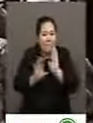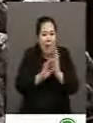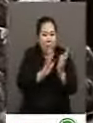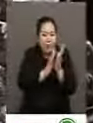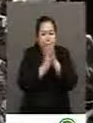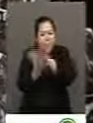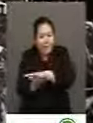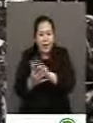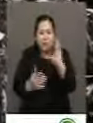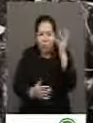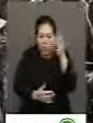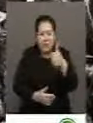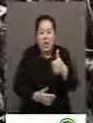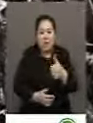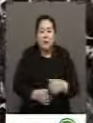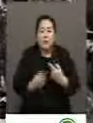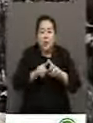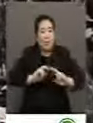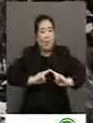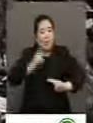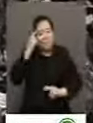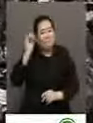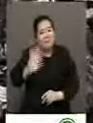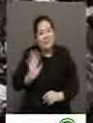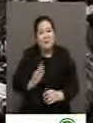โลกได้แต่เขาเองกลับไม่คิดเช่นนั้น